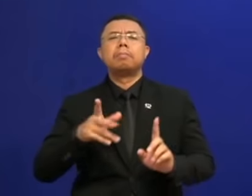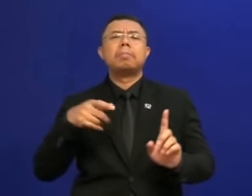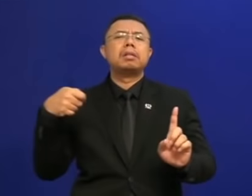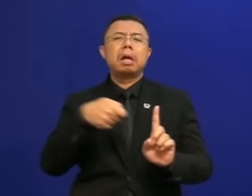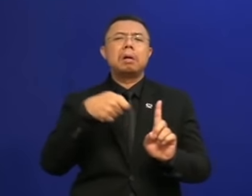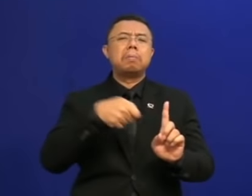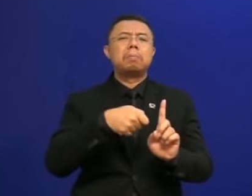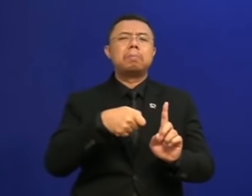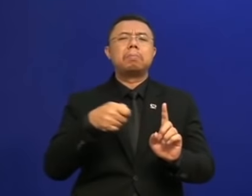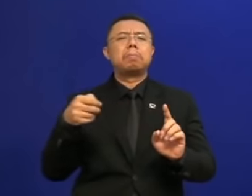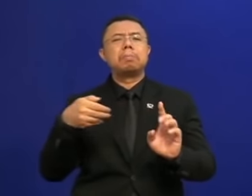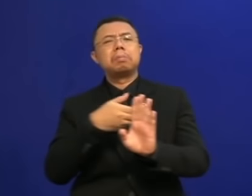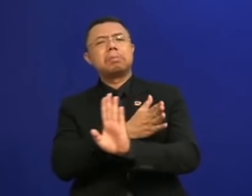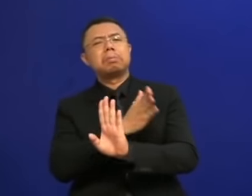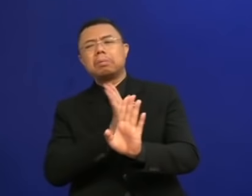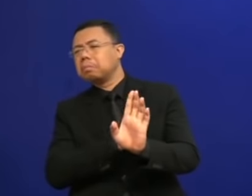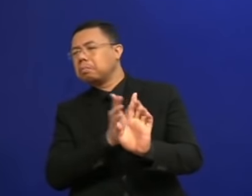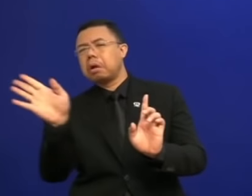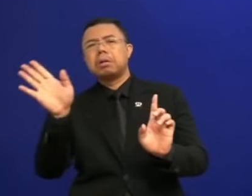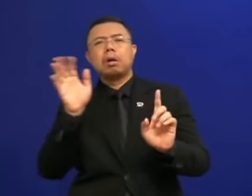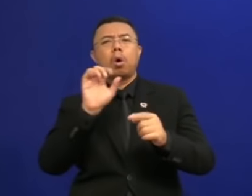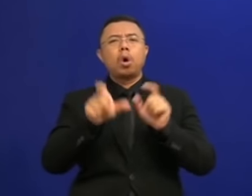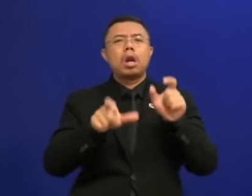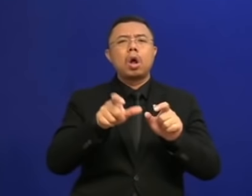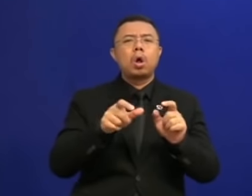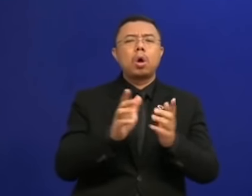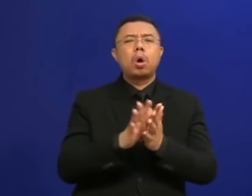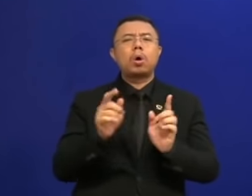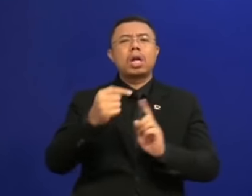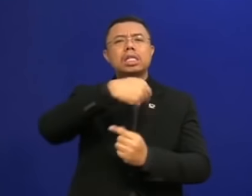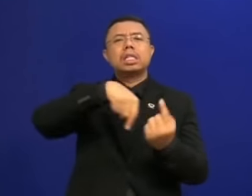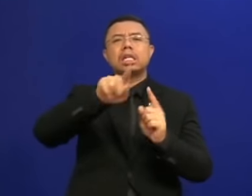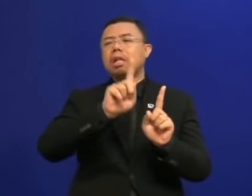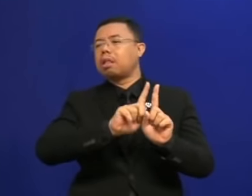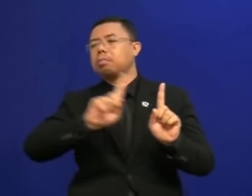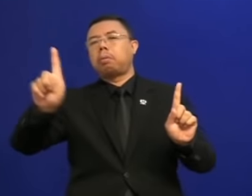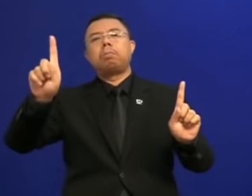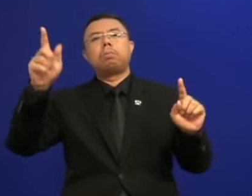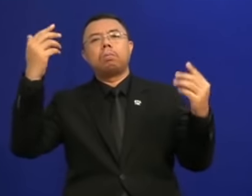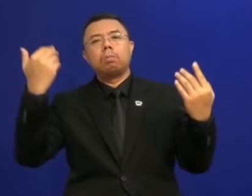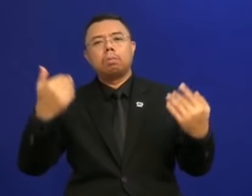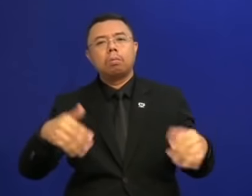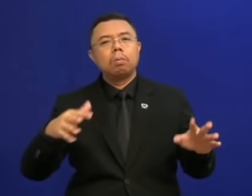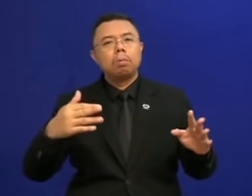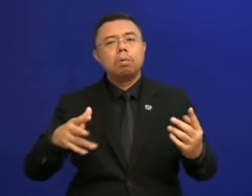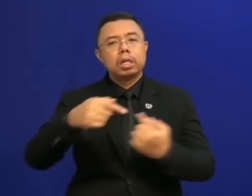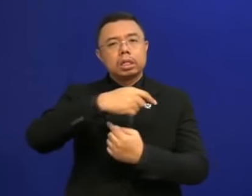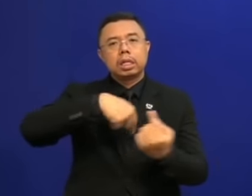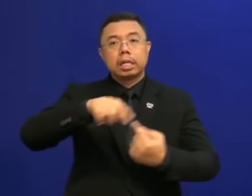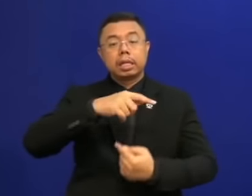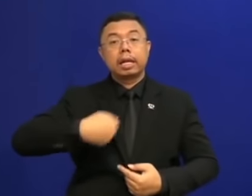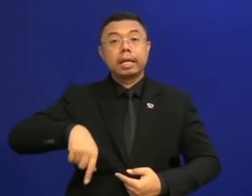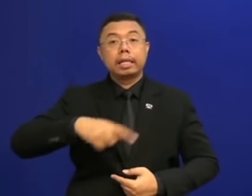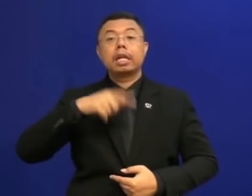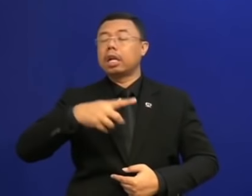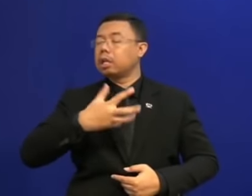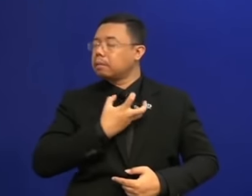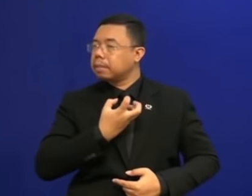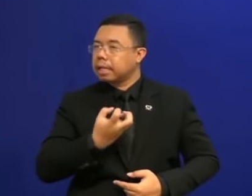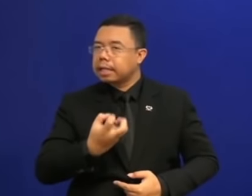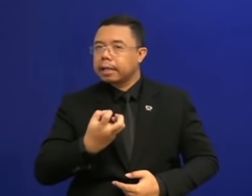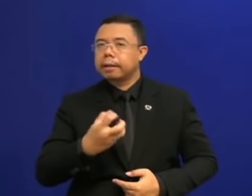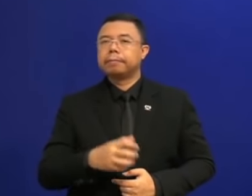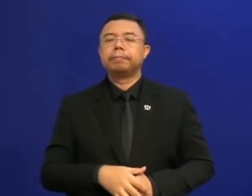tikaman-tikaman dan pengkhianatan-pengkhianatan orang di sekitar kita sendiri, dan itu